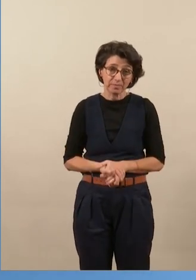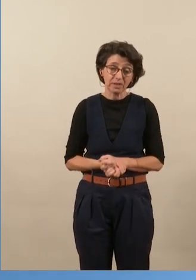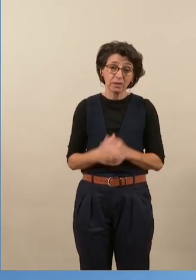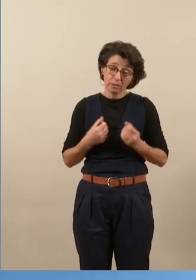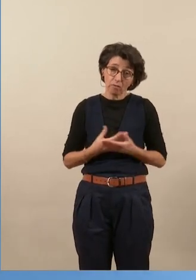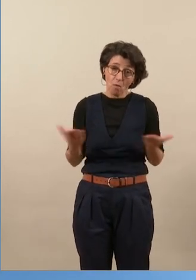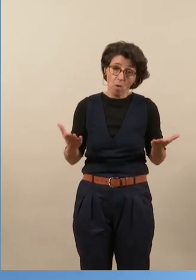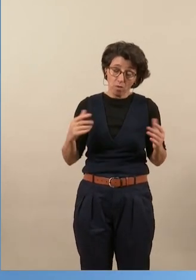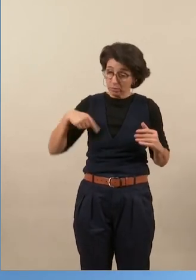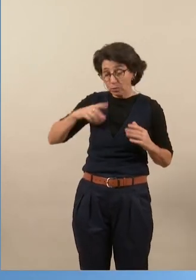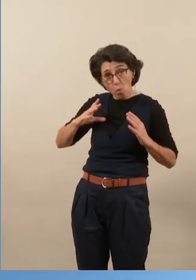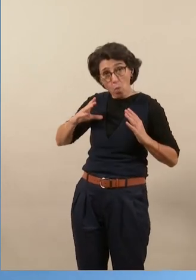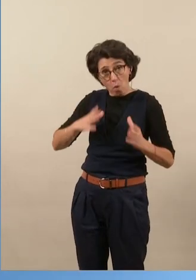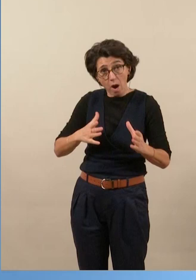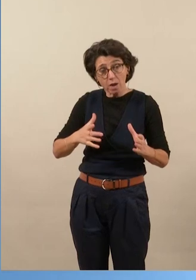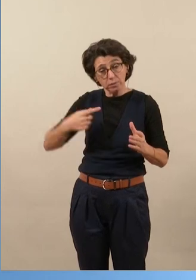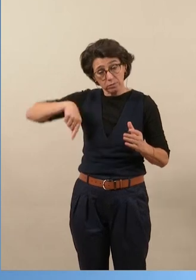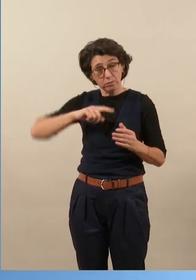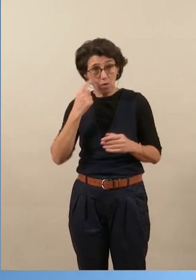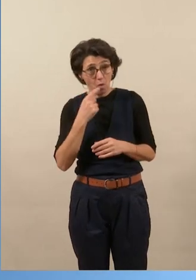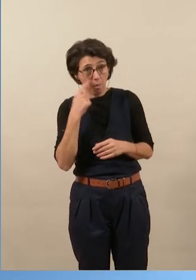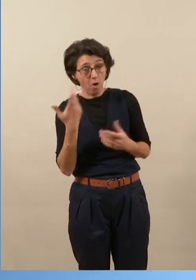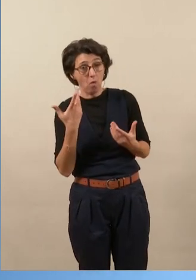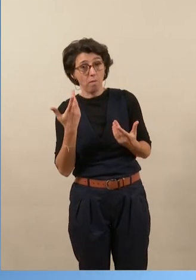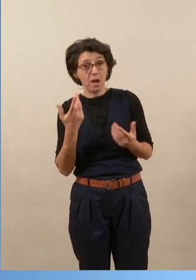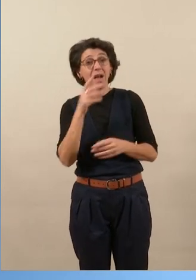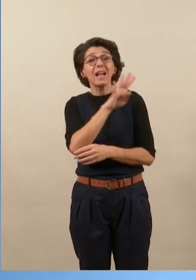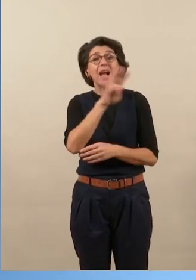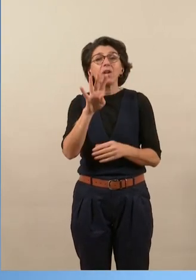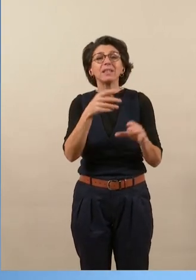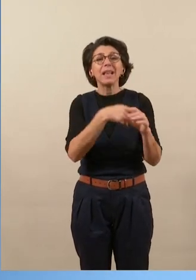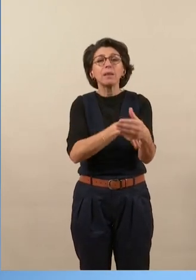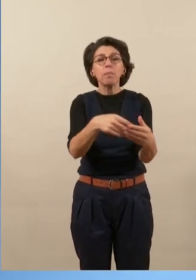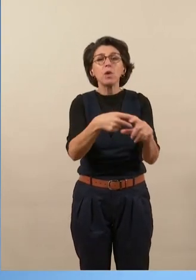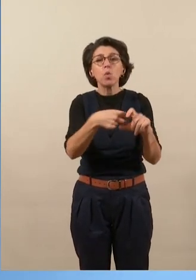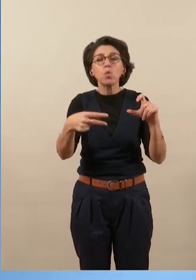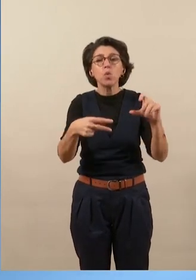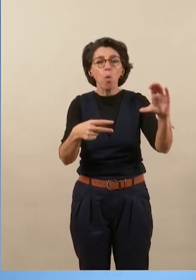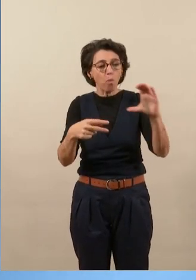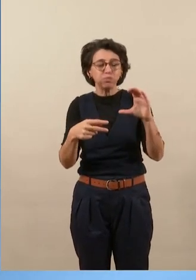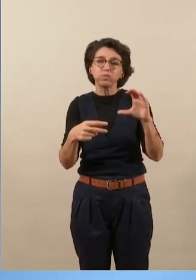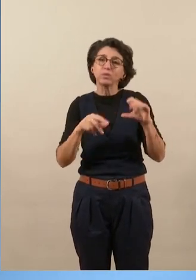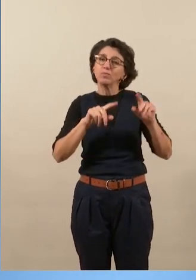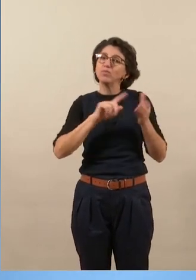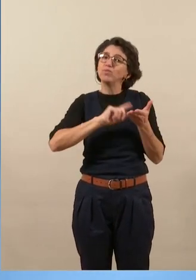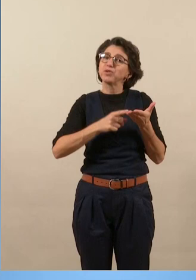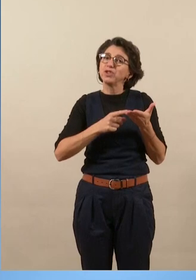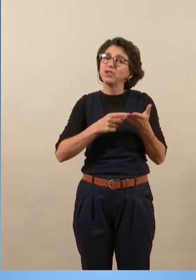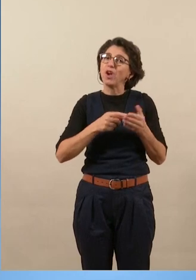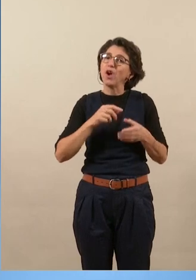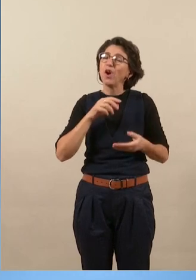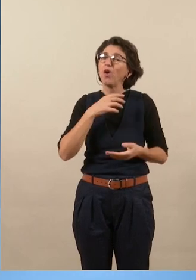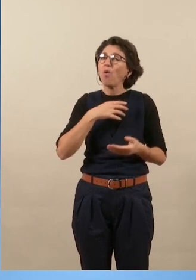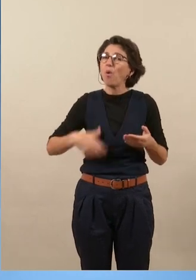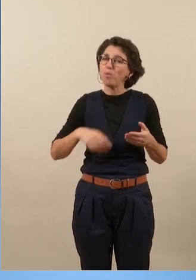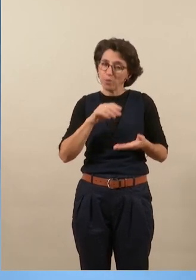constatant tous ensemble que la plus grande partie des 44 millions d'euros de plus dans le budget de la commune va davantage